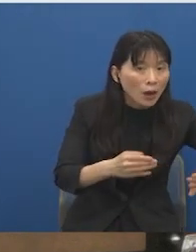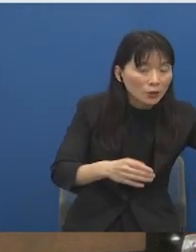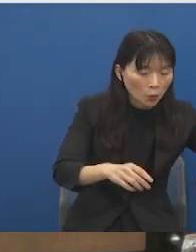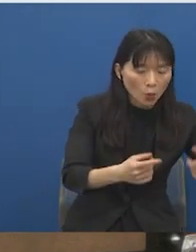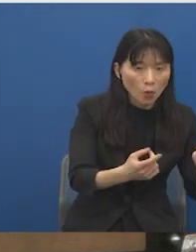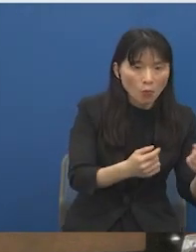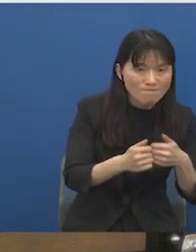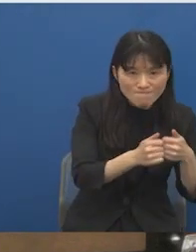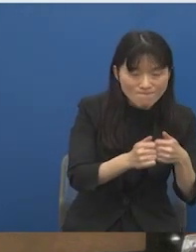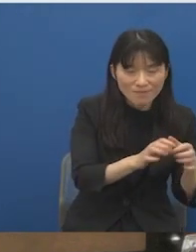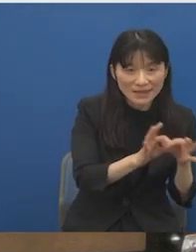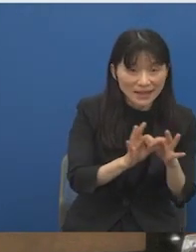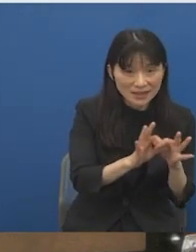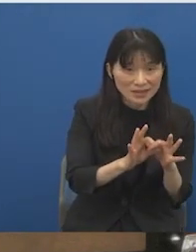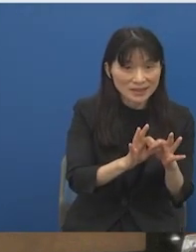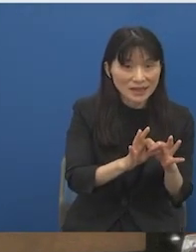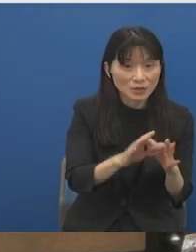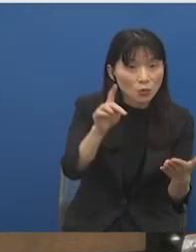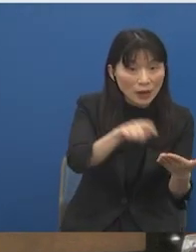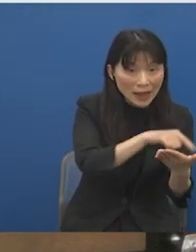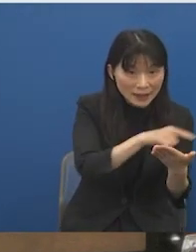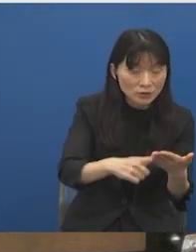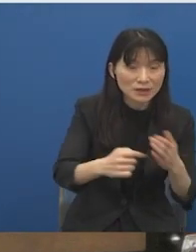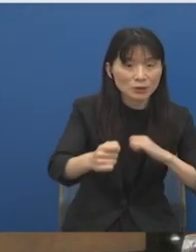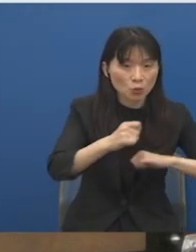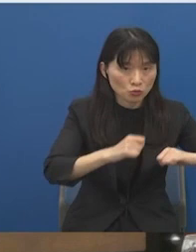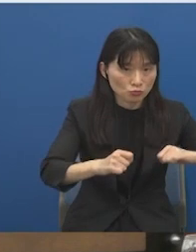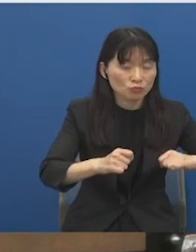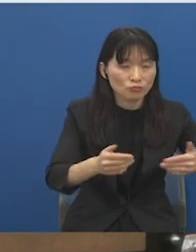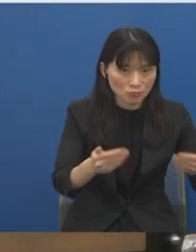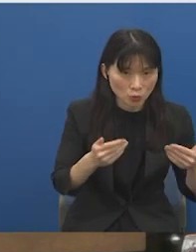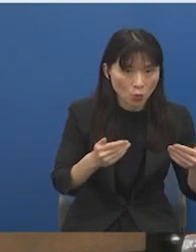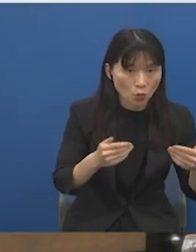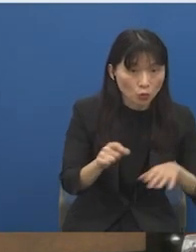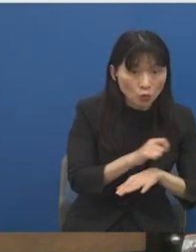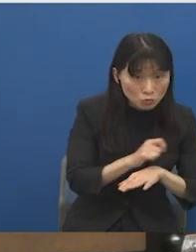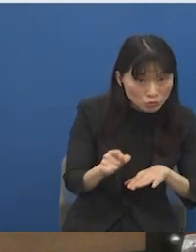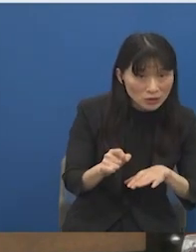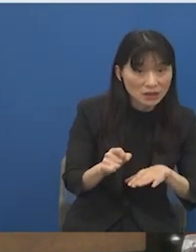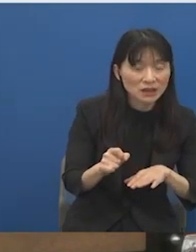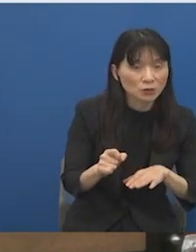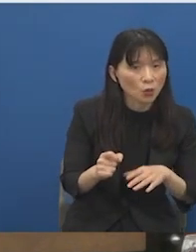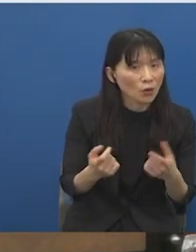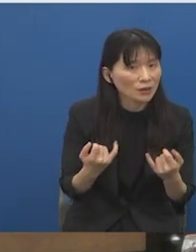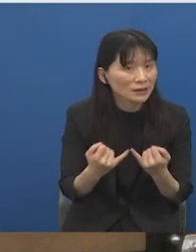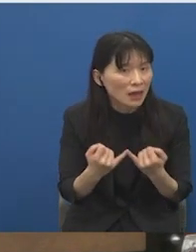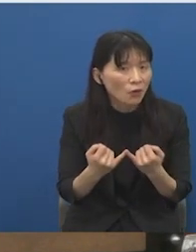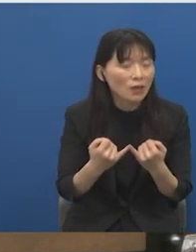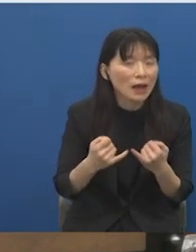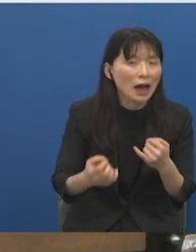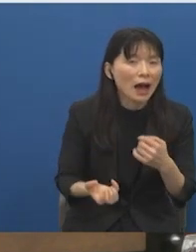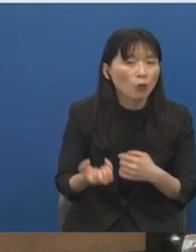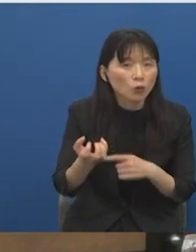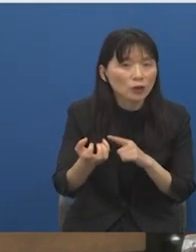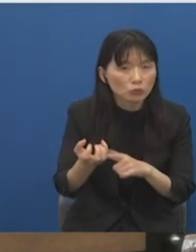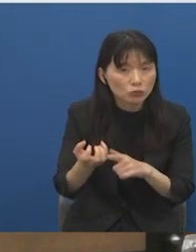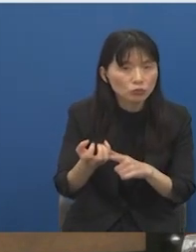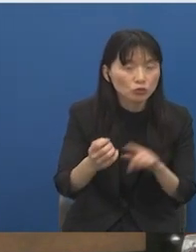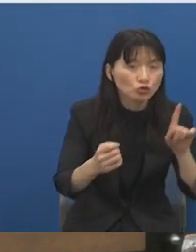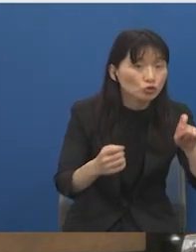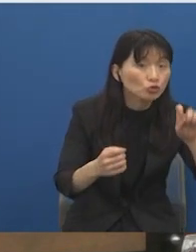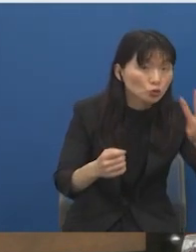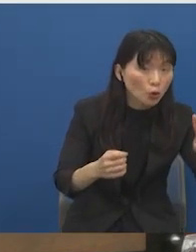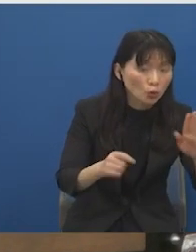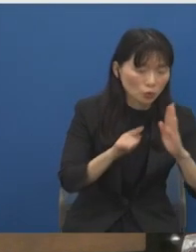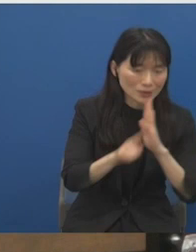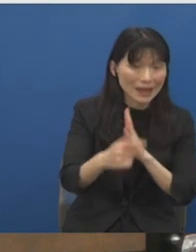連携のもと、その解決に取り組むこと。特に同様の事案が発生している14の政令指